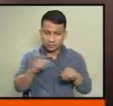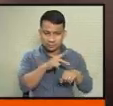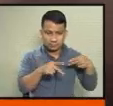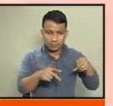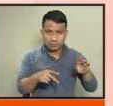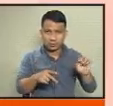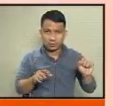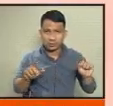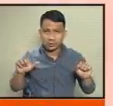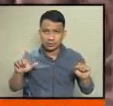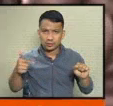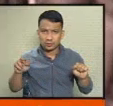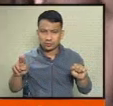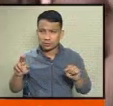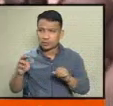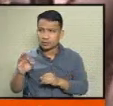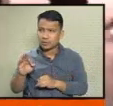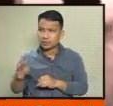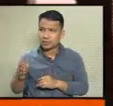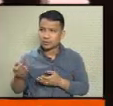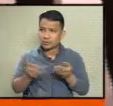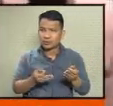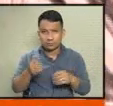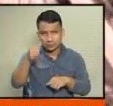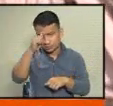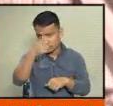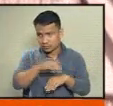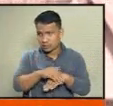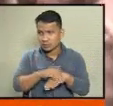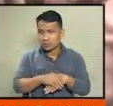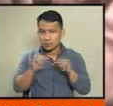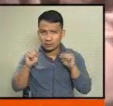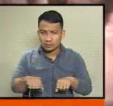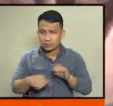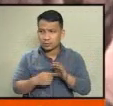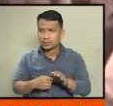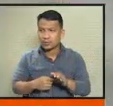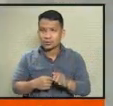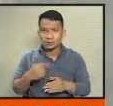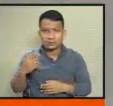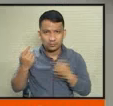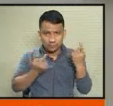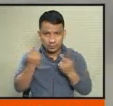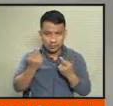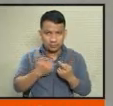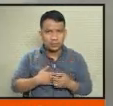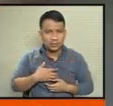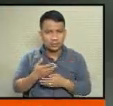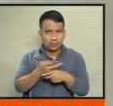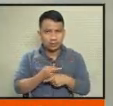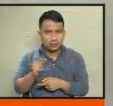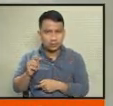kahit papano, paminsan-minsan ang mga Facebook feeds natin ay nagpapaalala sa atin na kaya pa rin pala nating magmalasakit sa oras ng krisis.